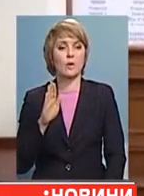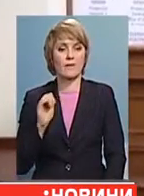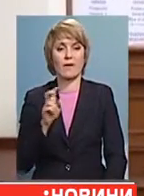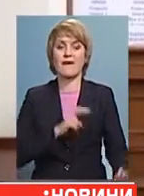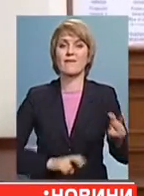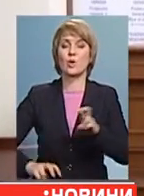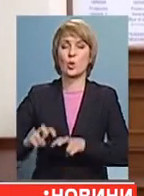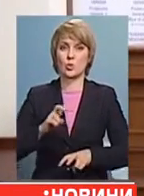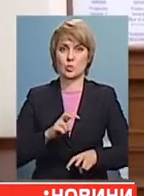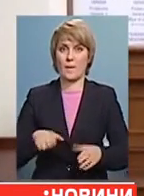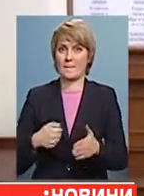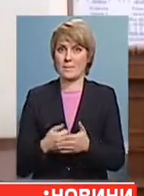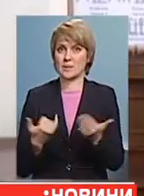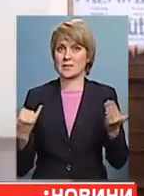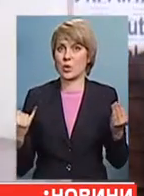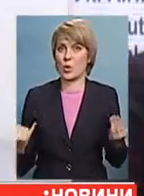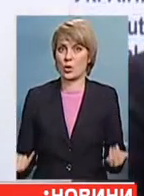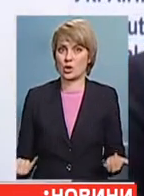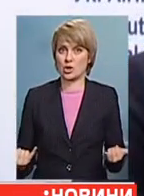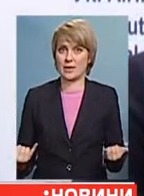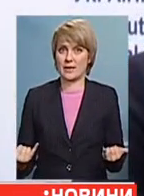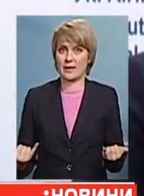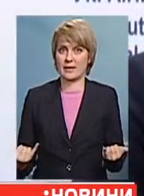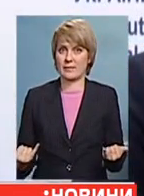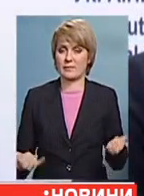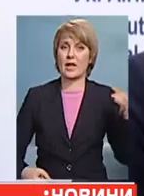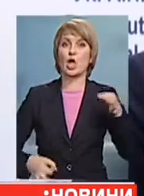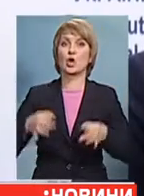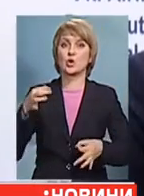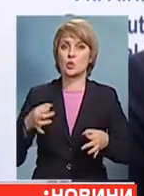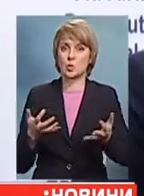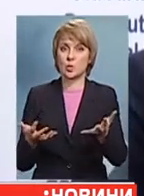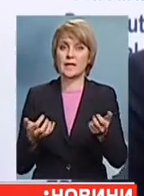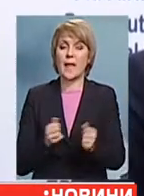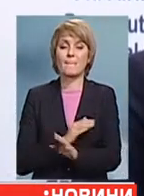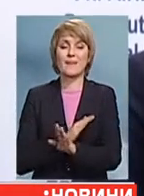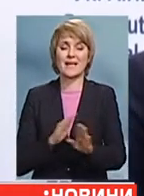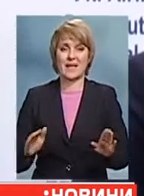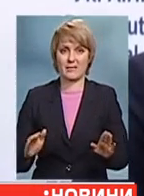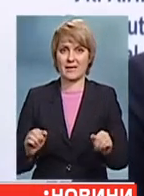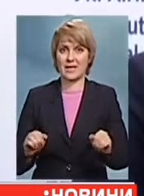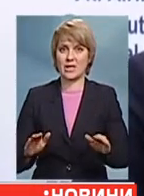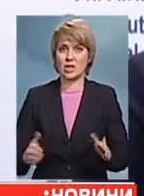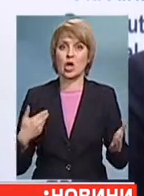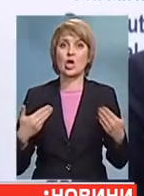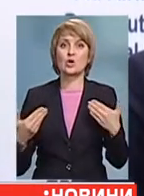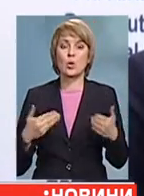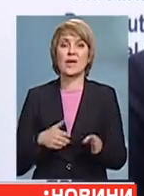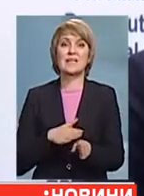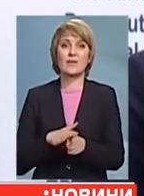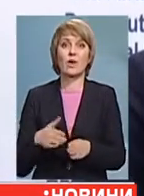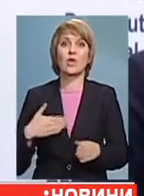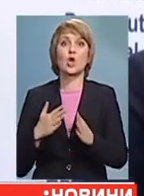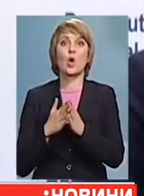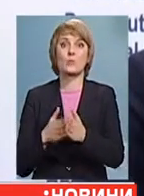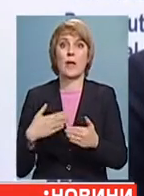розшук. І ось по сьогоднішній день суд не прийняв рішення щодо задоволення нашого